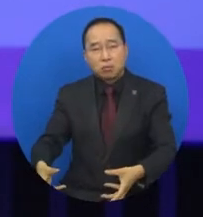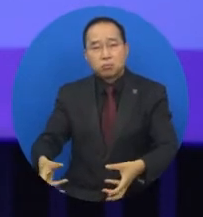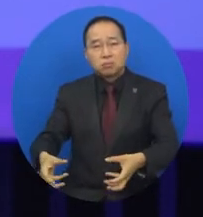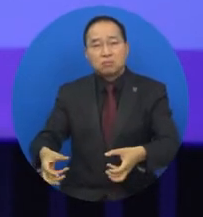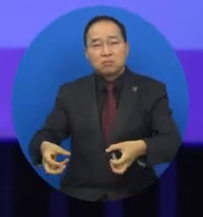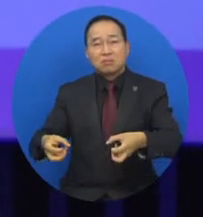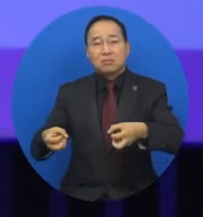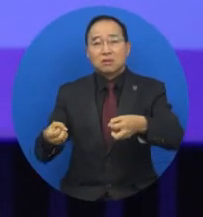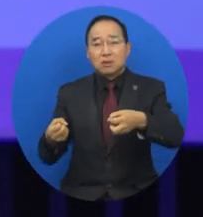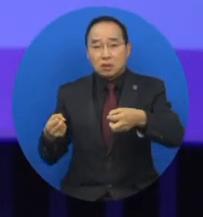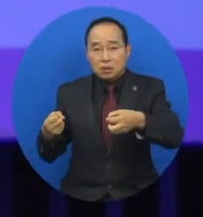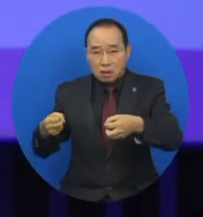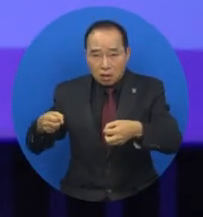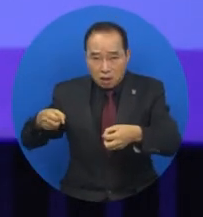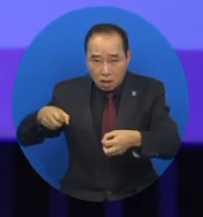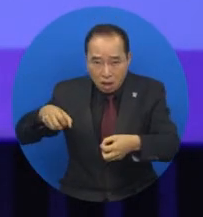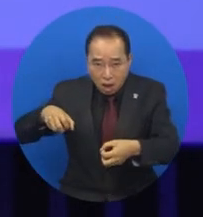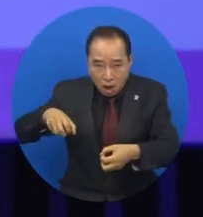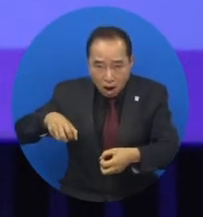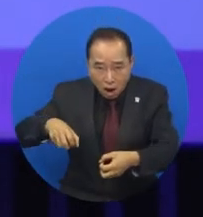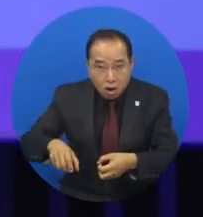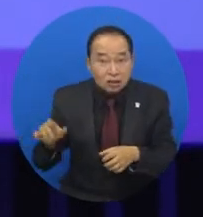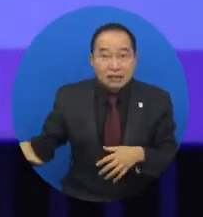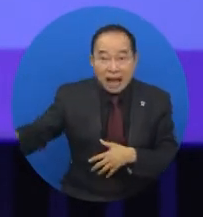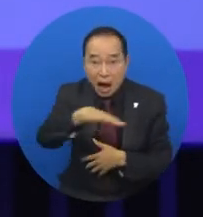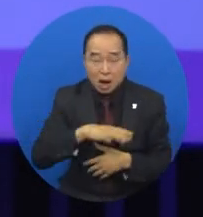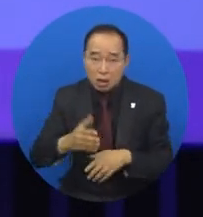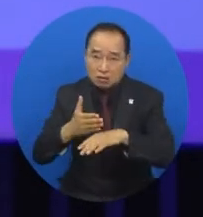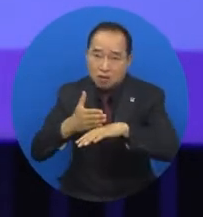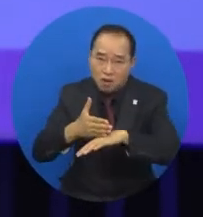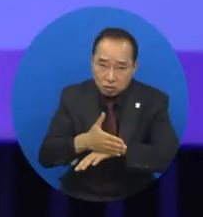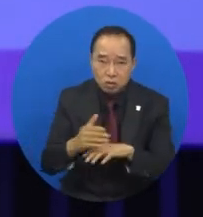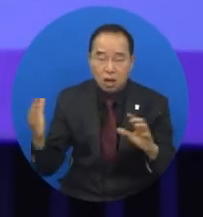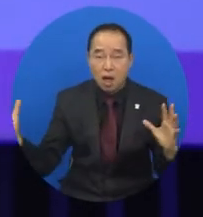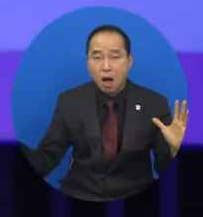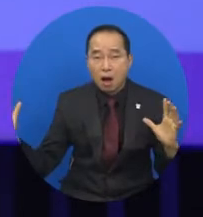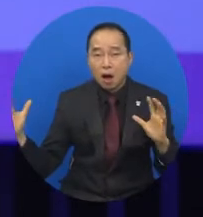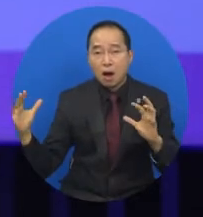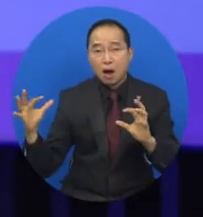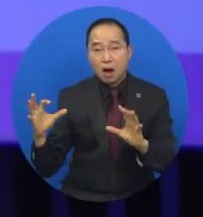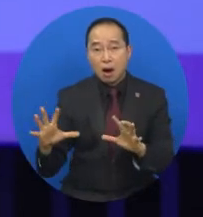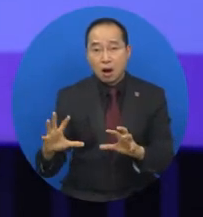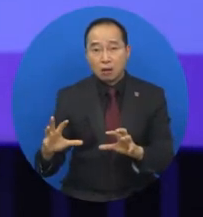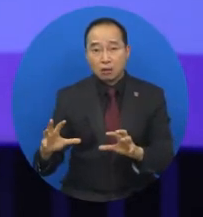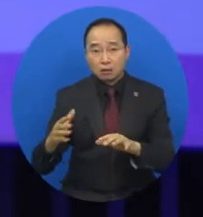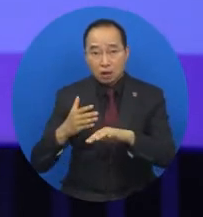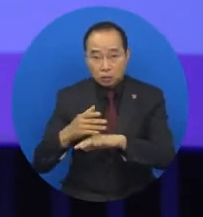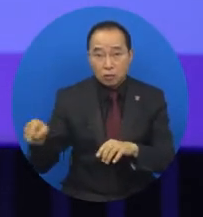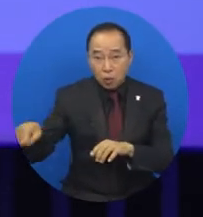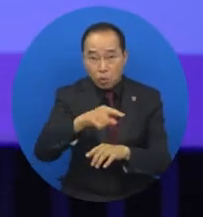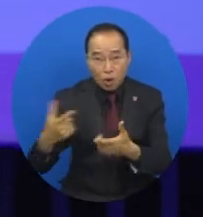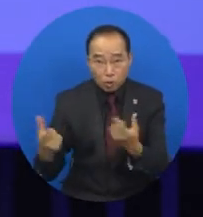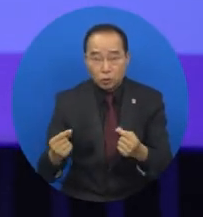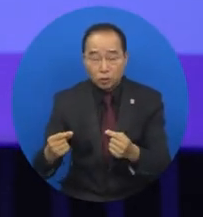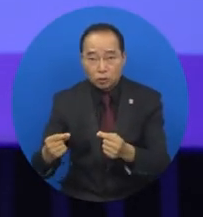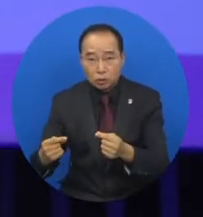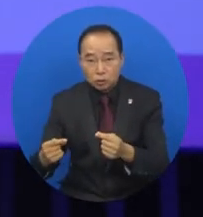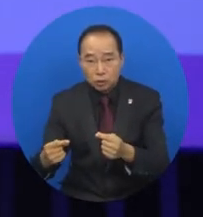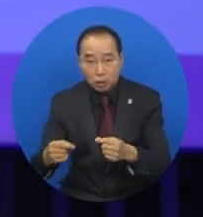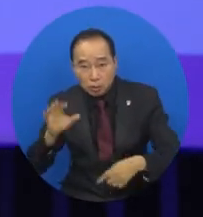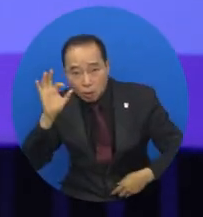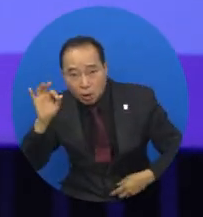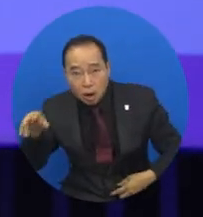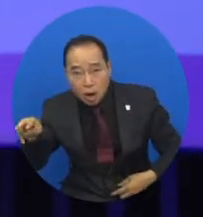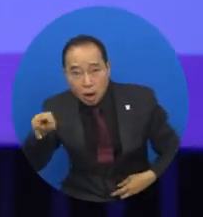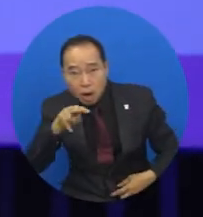있었습니다. 동시에 그 수많은 집단 역동들이 함께 움직이는 것들을 제가 마치 영혼이